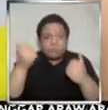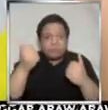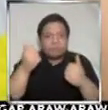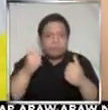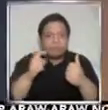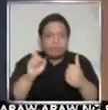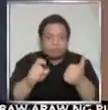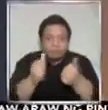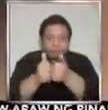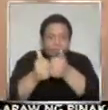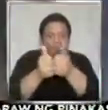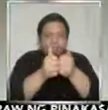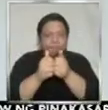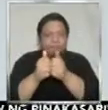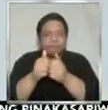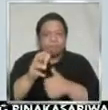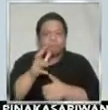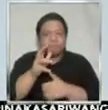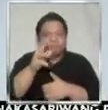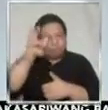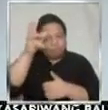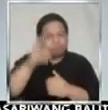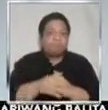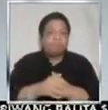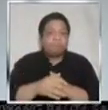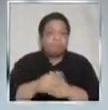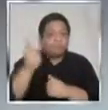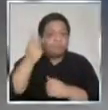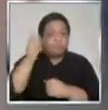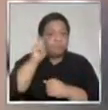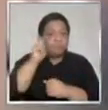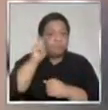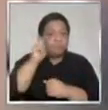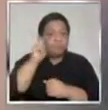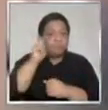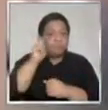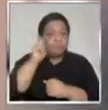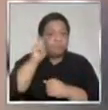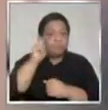at papa niyo. Katatibayan, updated sa showbiz happenings.